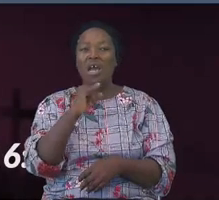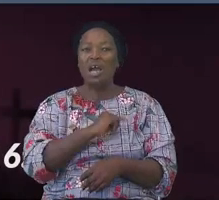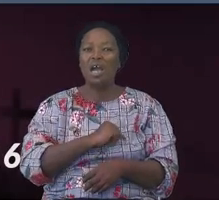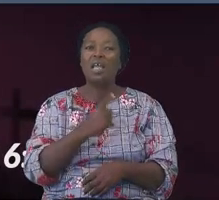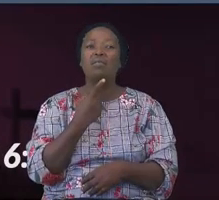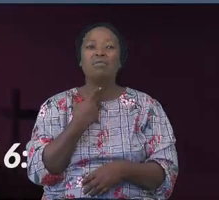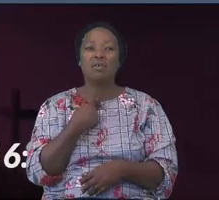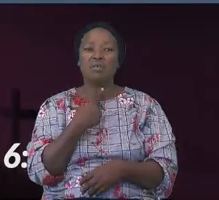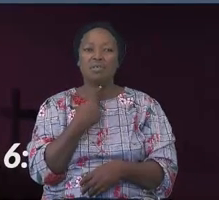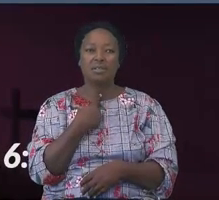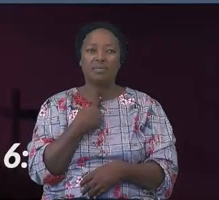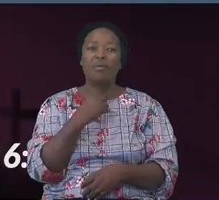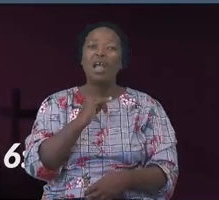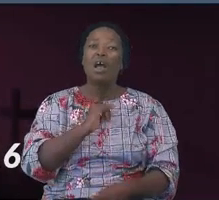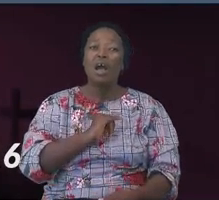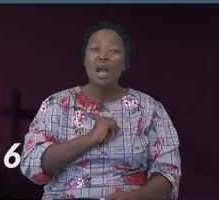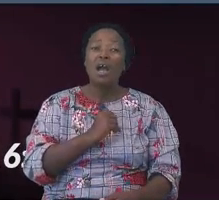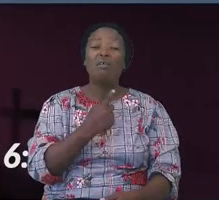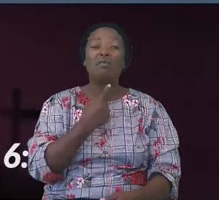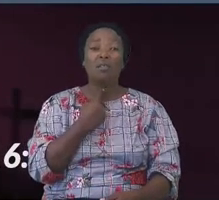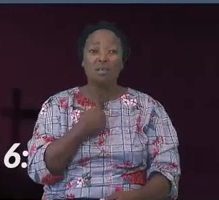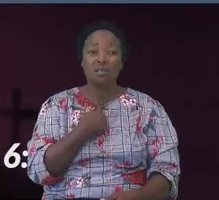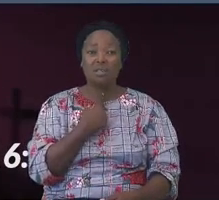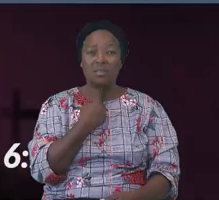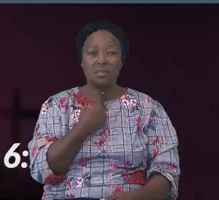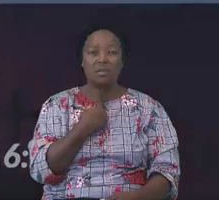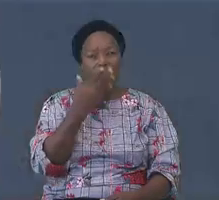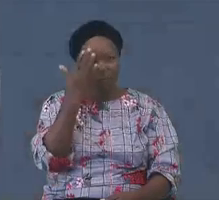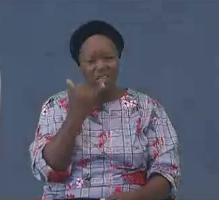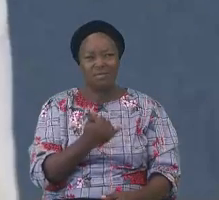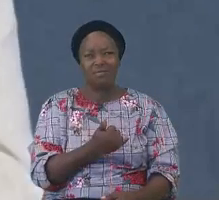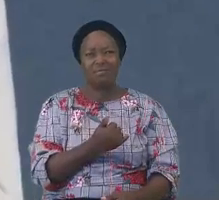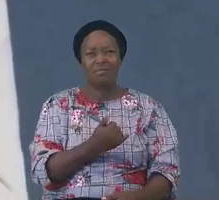afin que l'écriture fût accomplie, dit, j'ai soif.